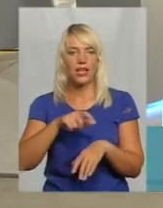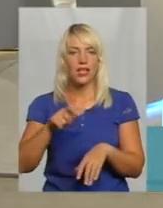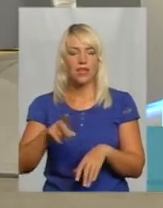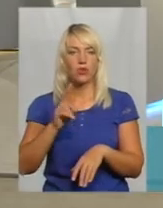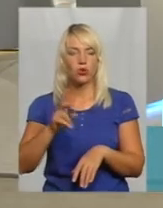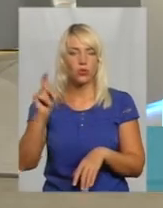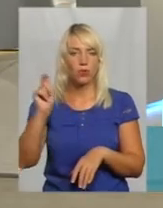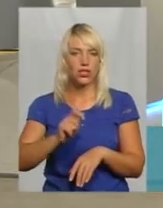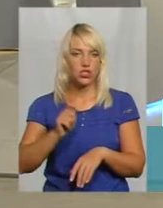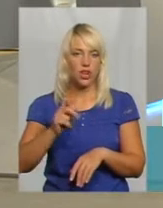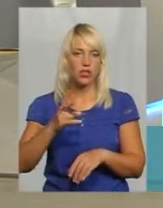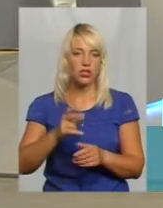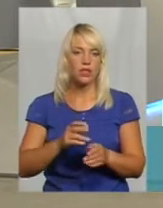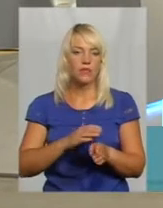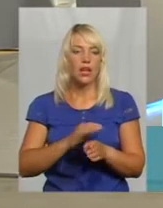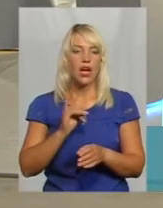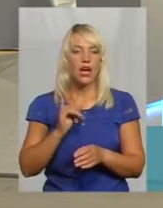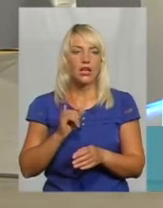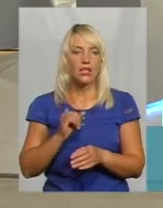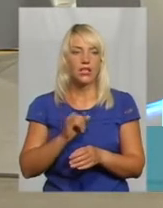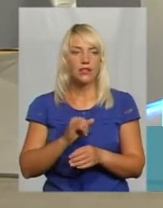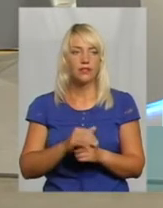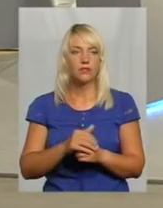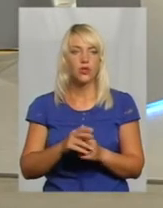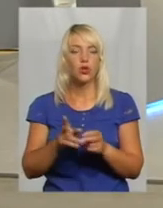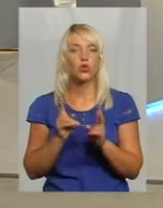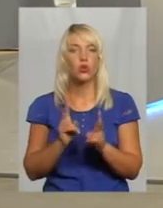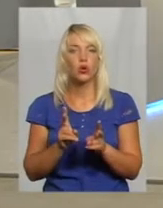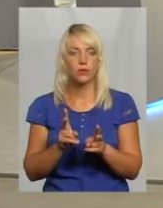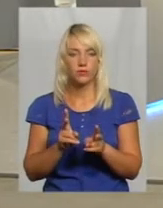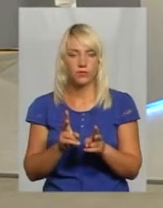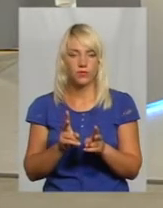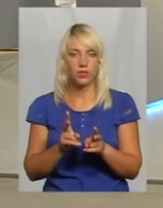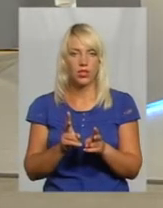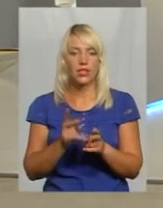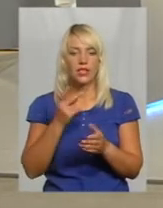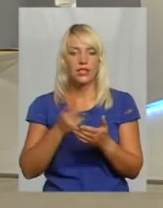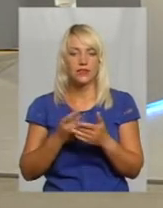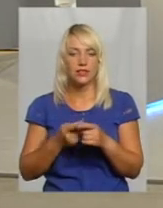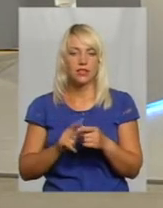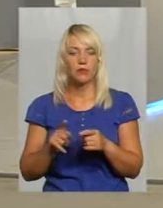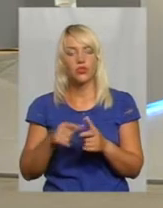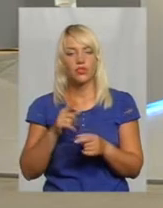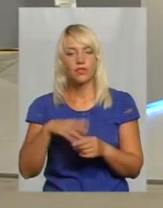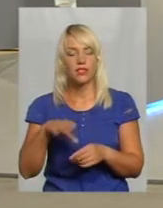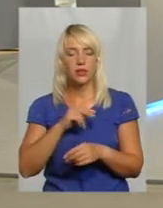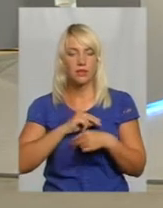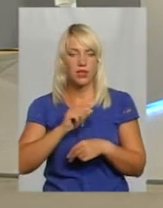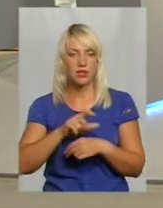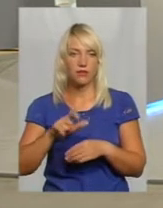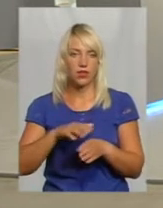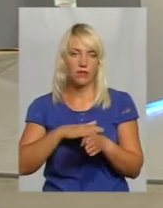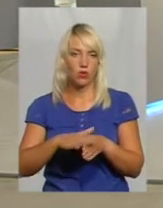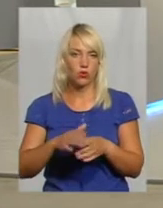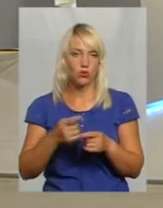приїжджають дотримуватись, ну, то хто ж дивиться за тим, чи всі працівники от